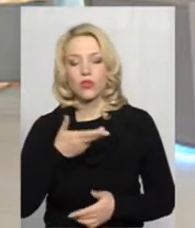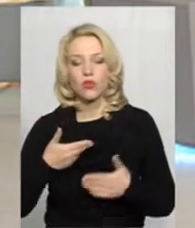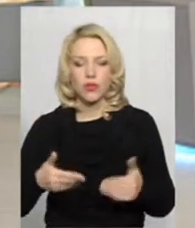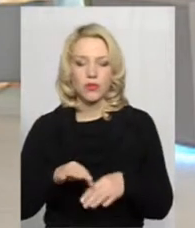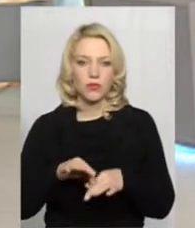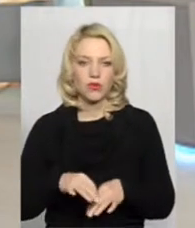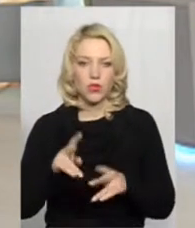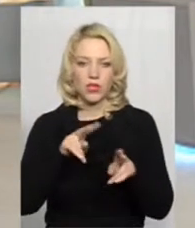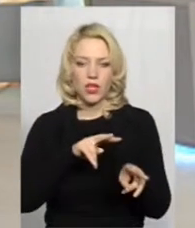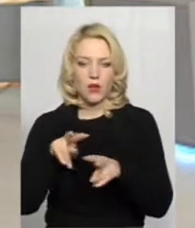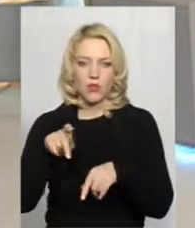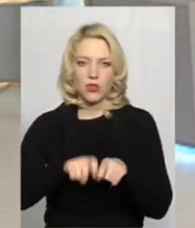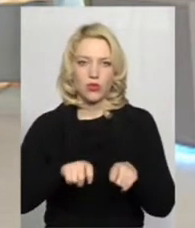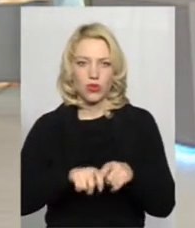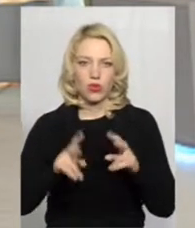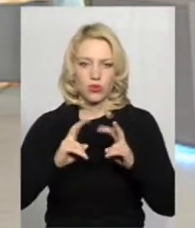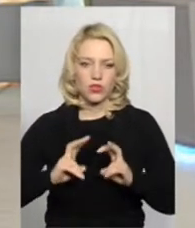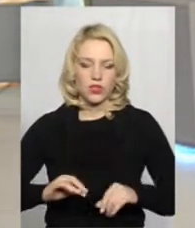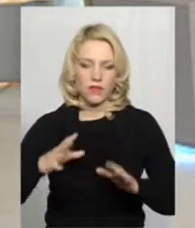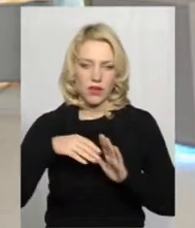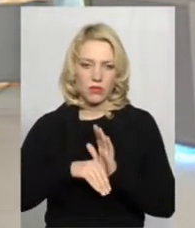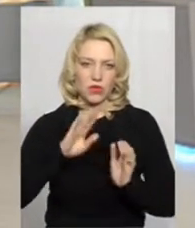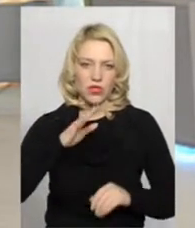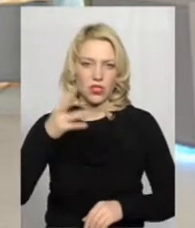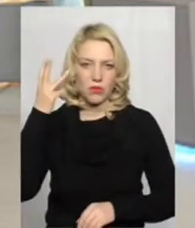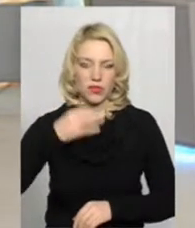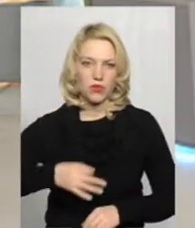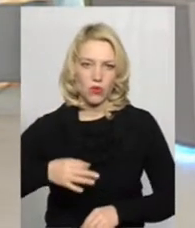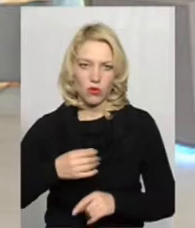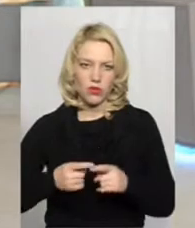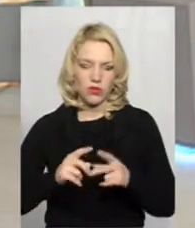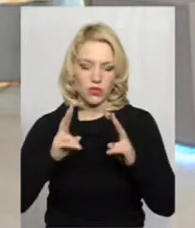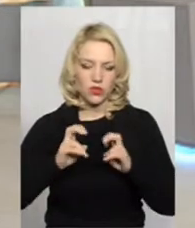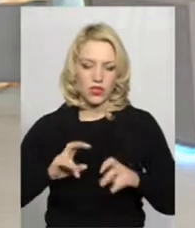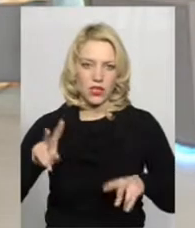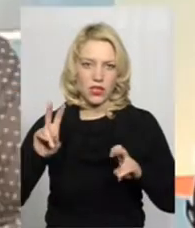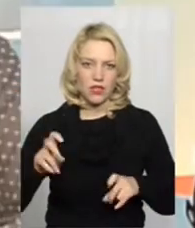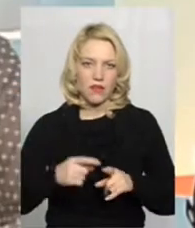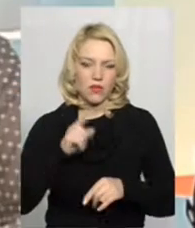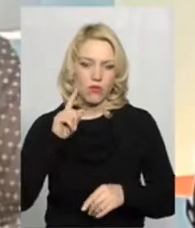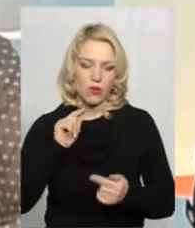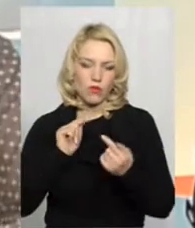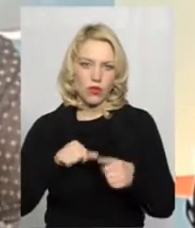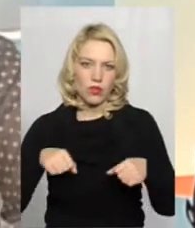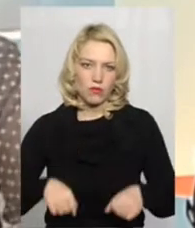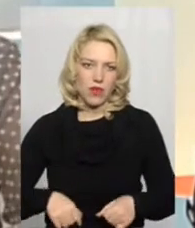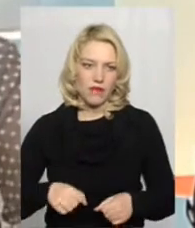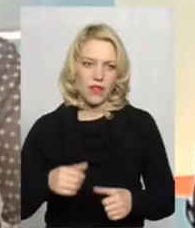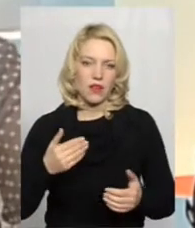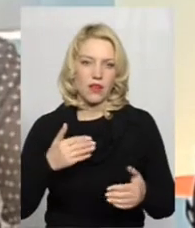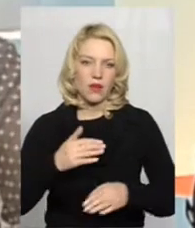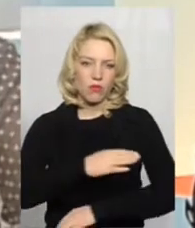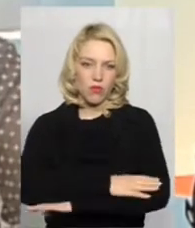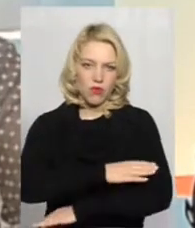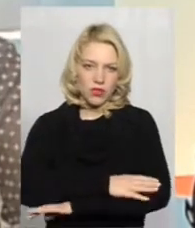проводили моніторингове дослідження в рамках нашої Хмельницької області, це дослідження називалося «Молодь і протиправна поведінка», то ми